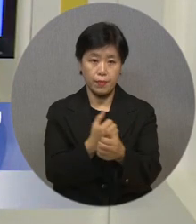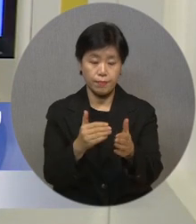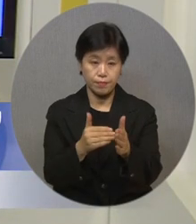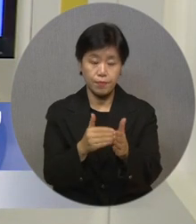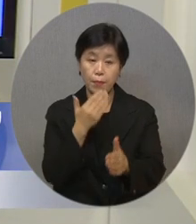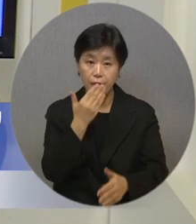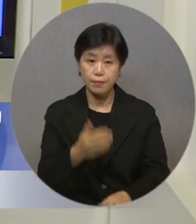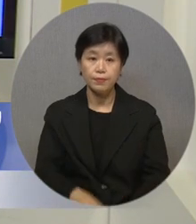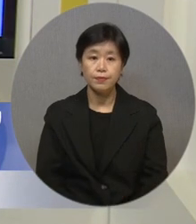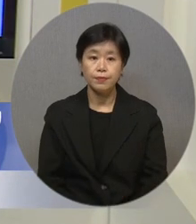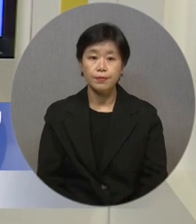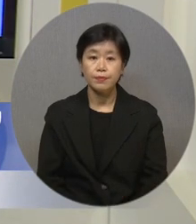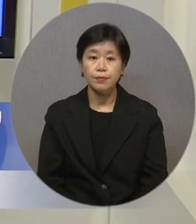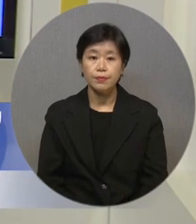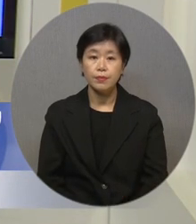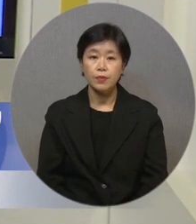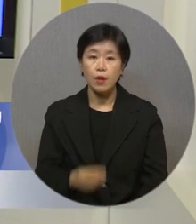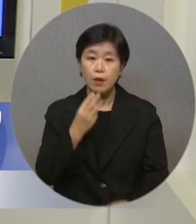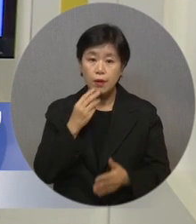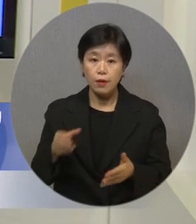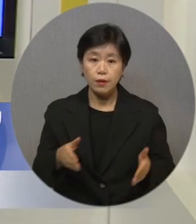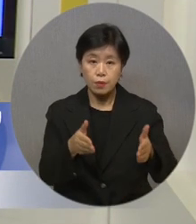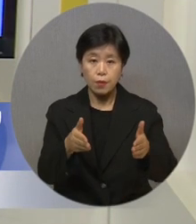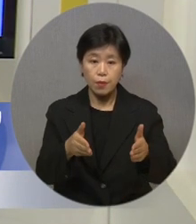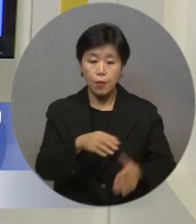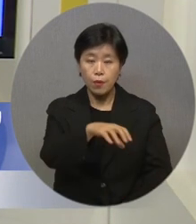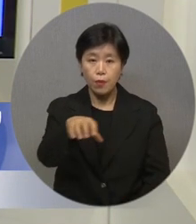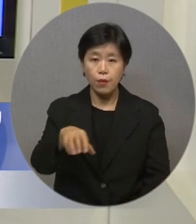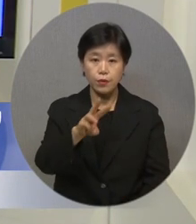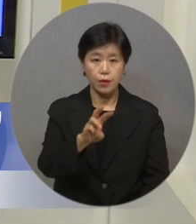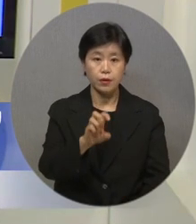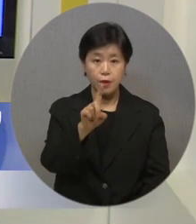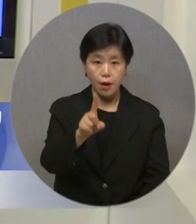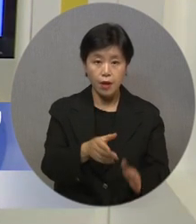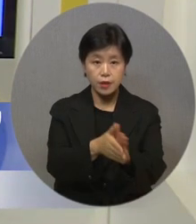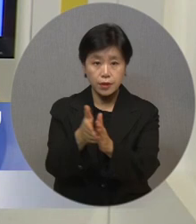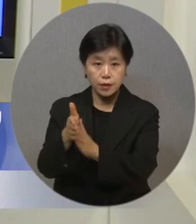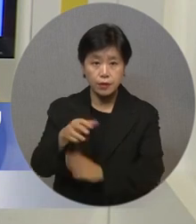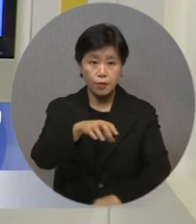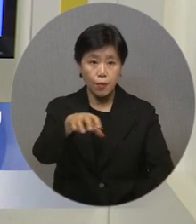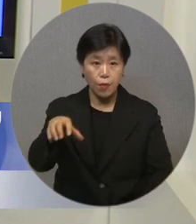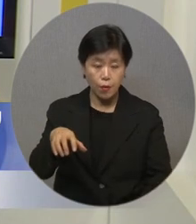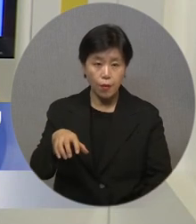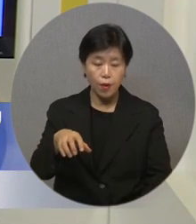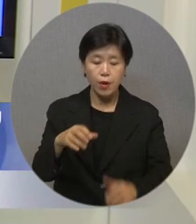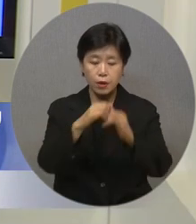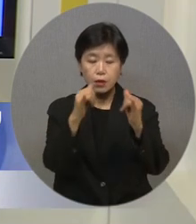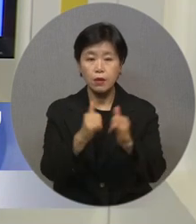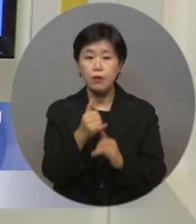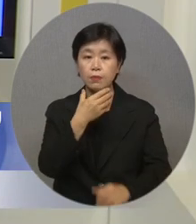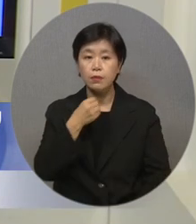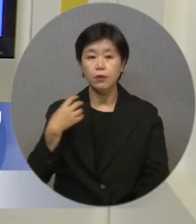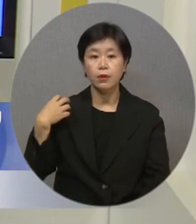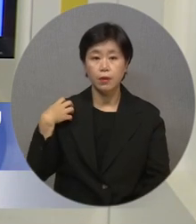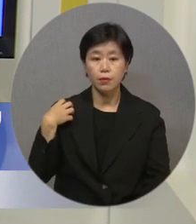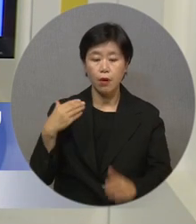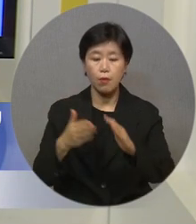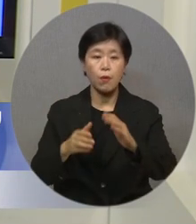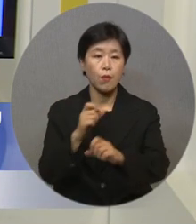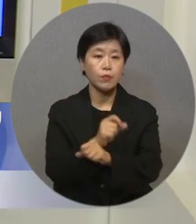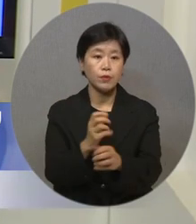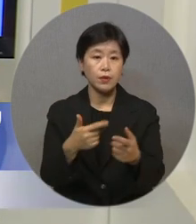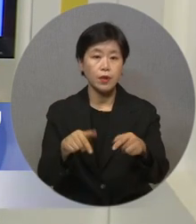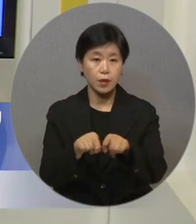면에서는 경기도가 31개 시군 사회복지 업무 담당공무원 350명 함께이 마